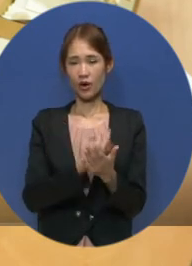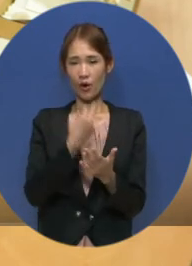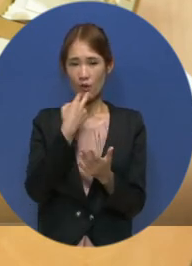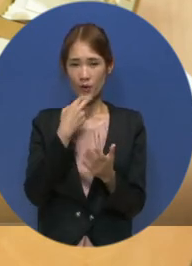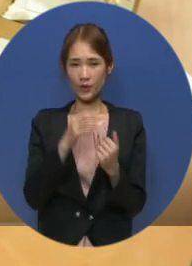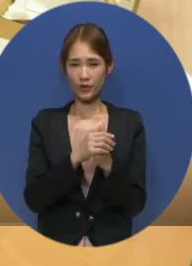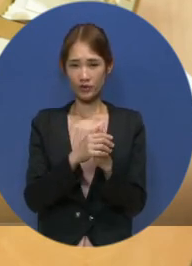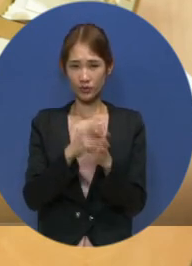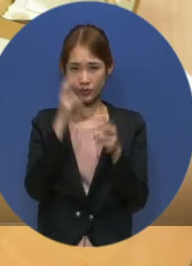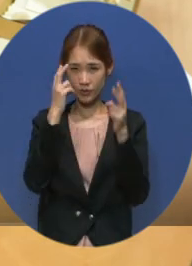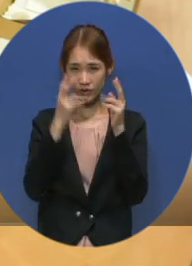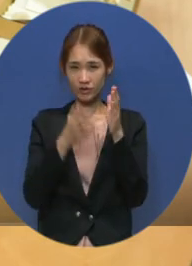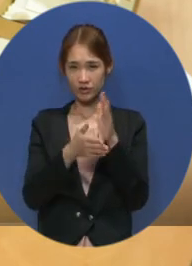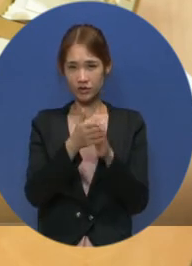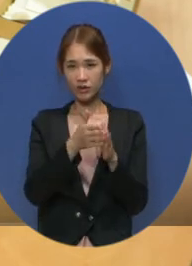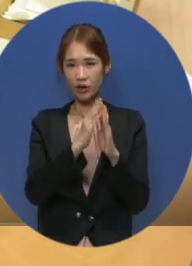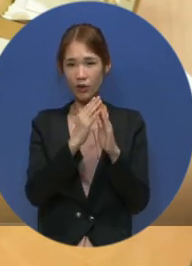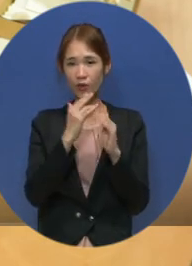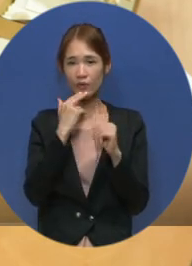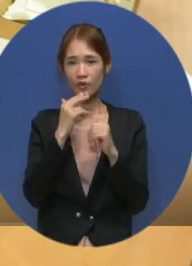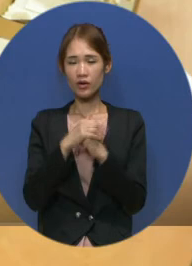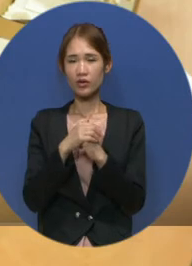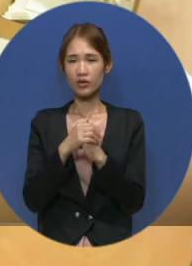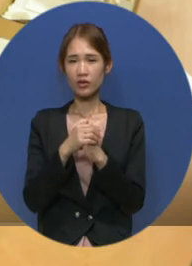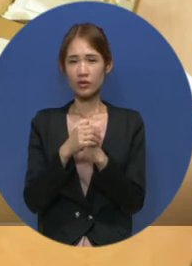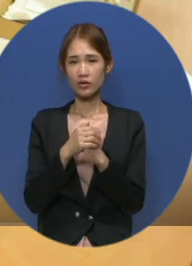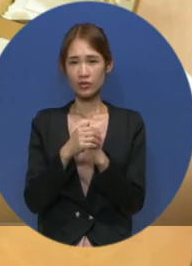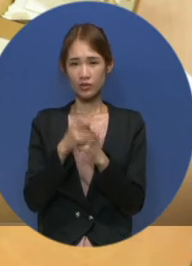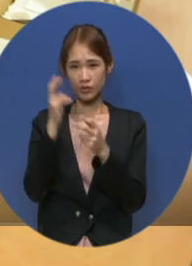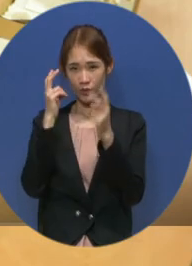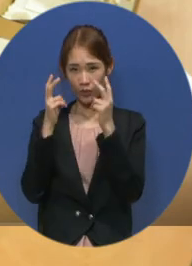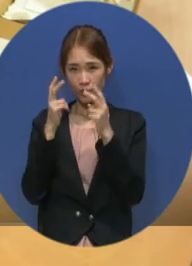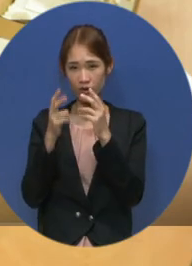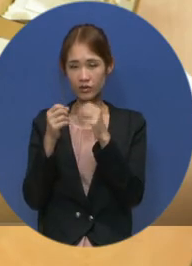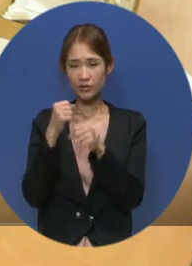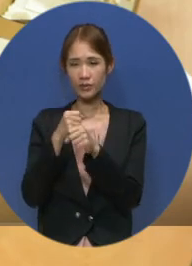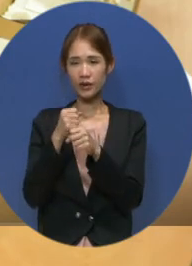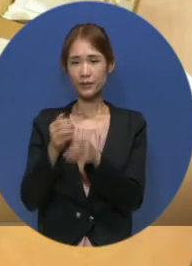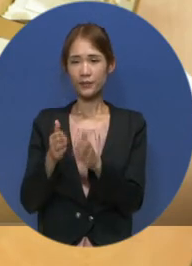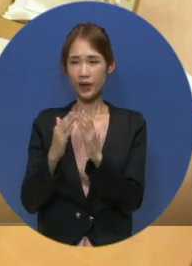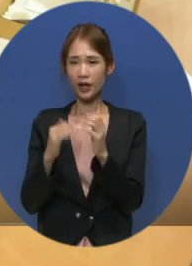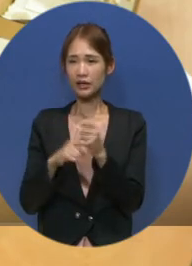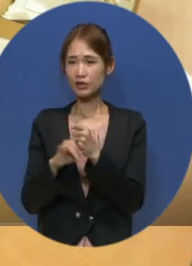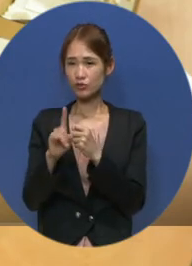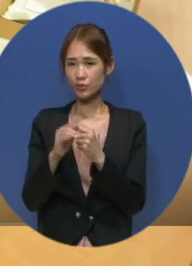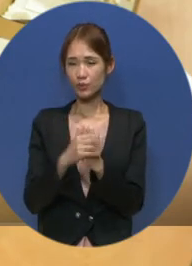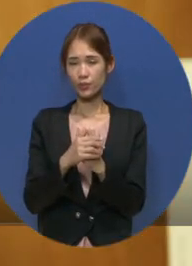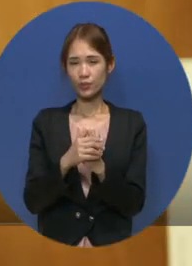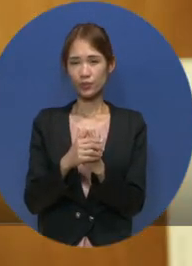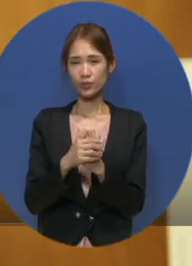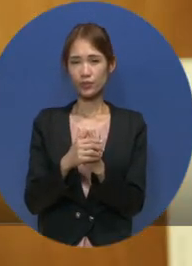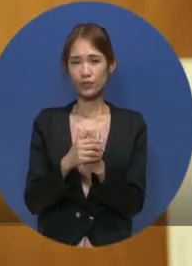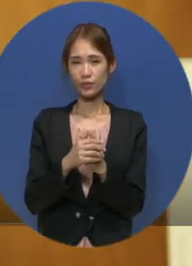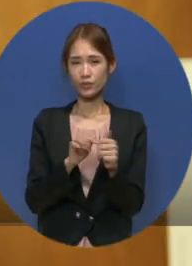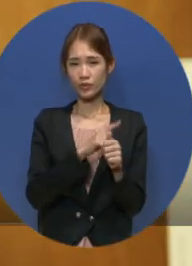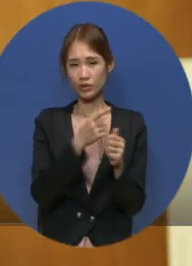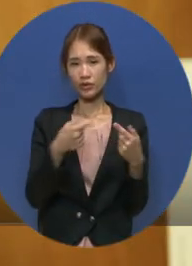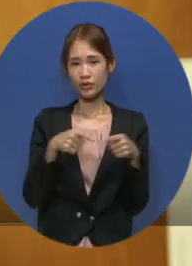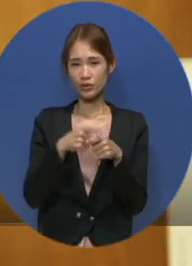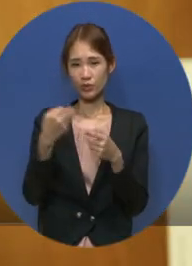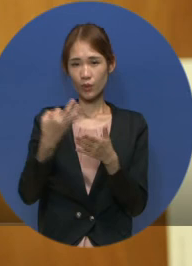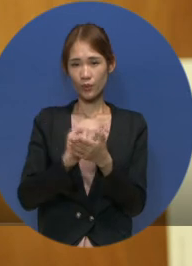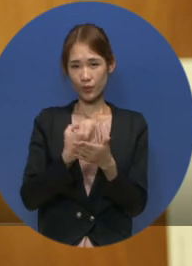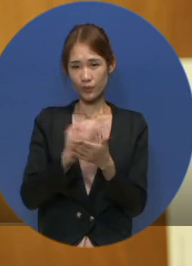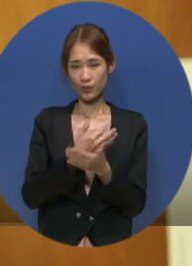비영리 그 단체를 설립하지 않고 제가 주식회사를 설립하게 된 거는 이분들과 함께 돈을